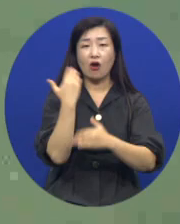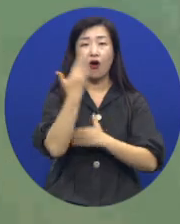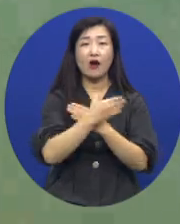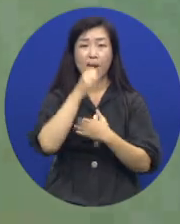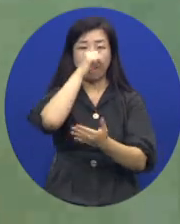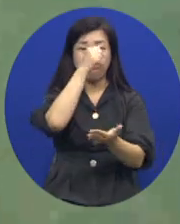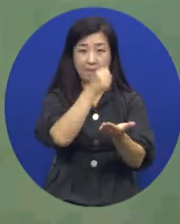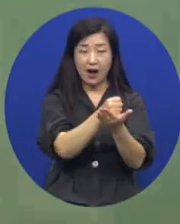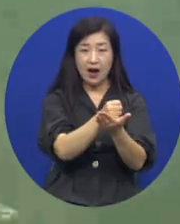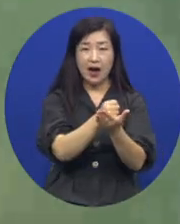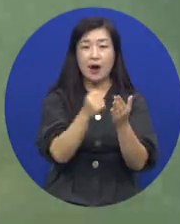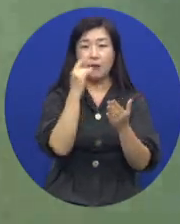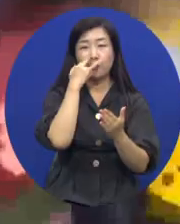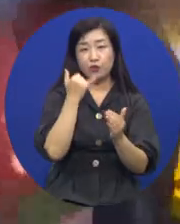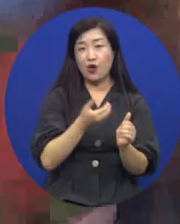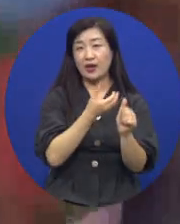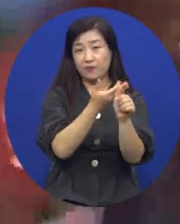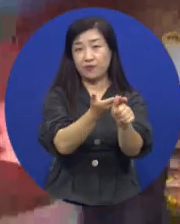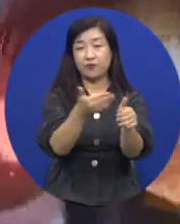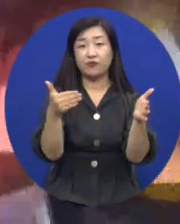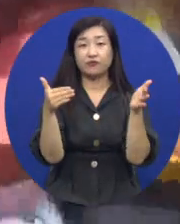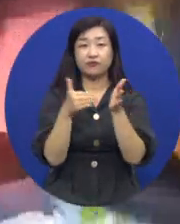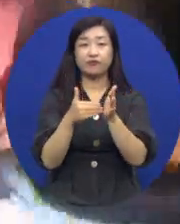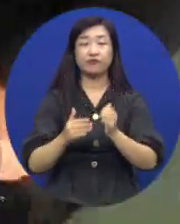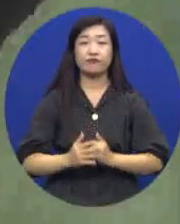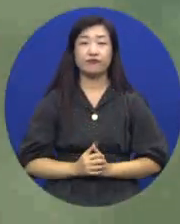없어 부모에게 인계했다고 밝혔습니다.